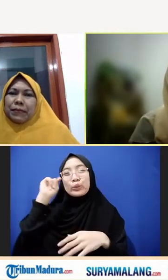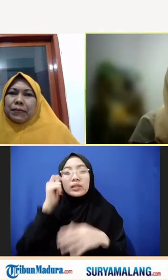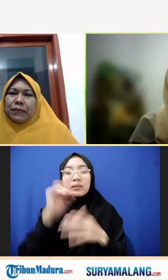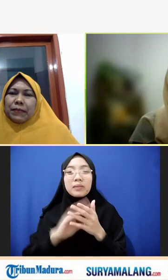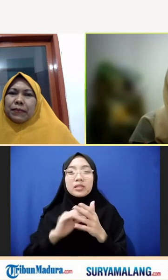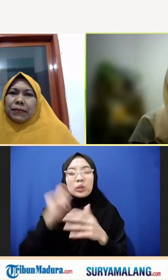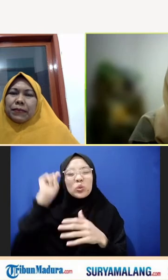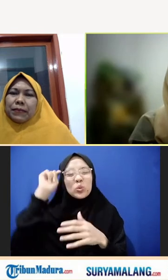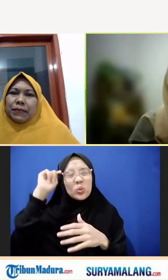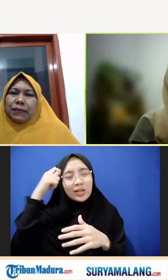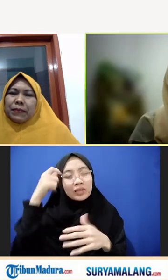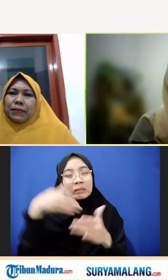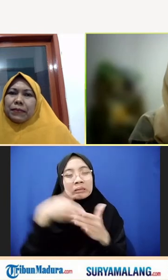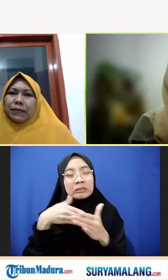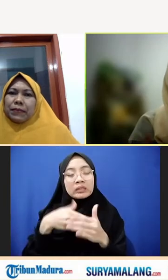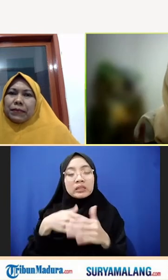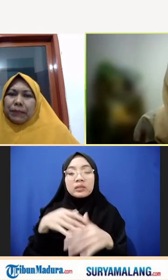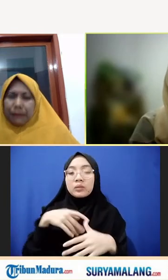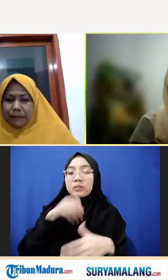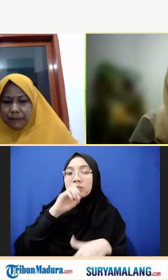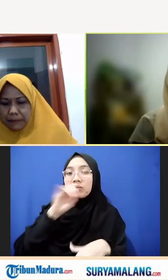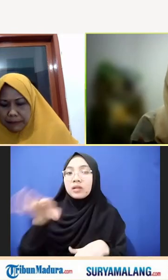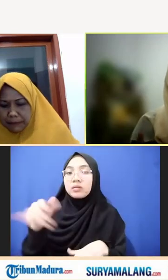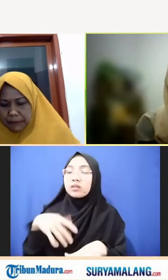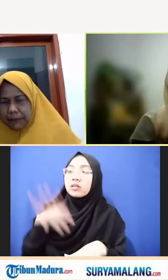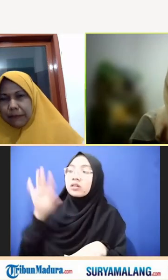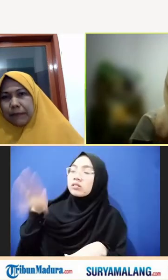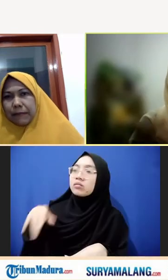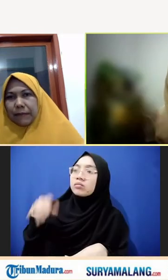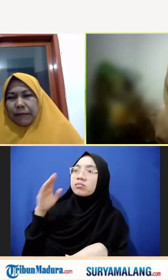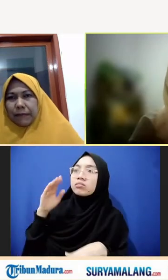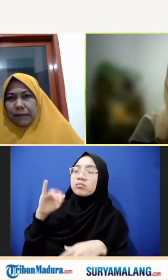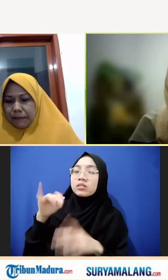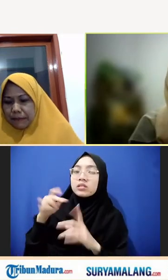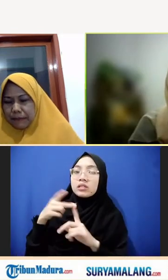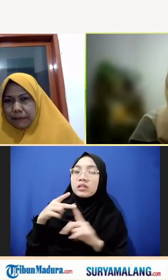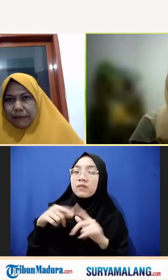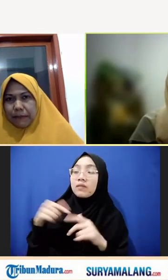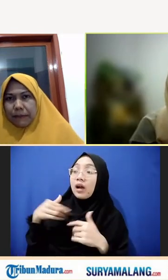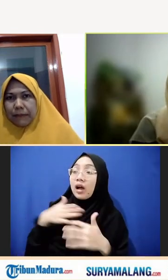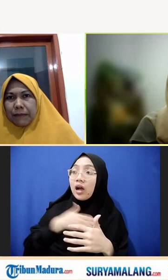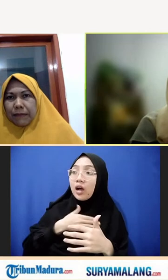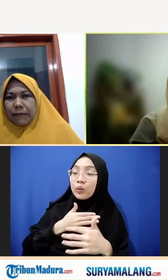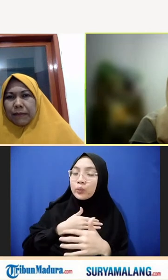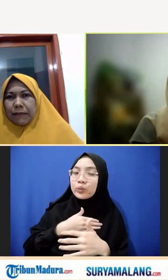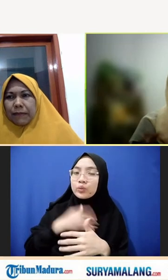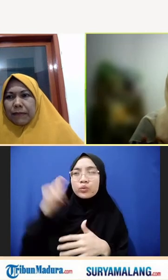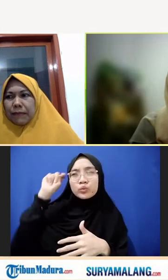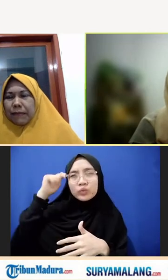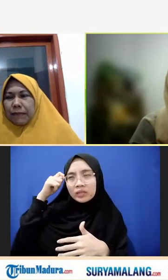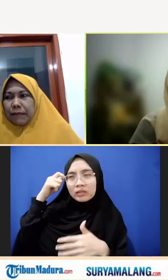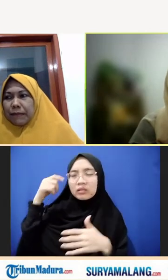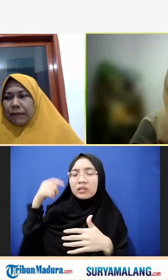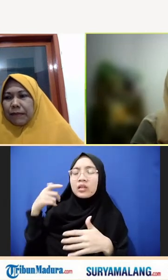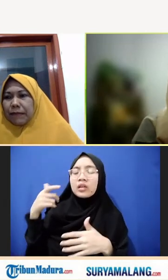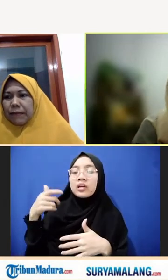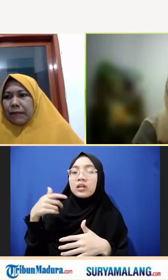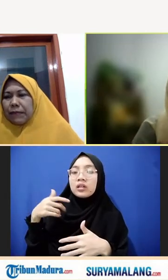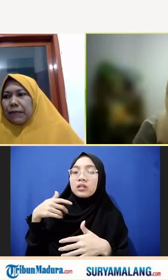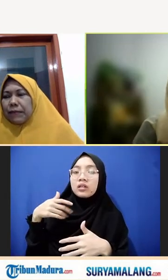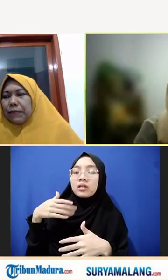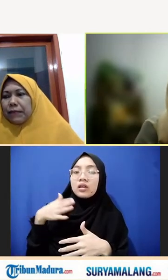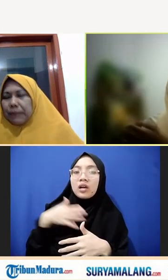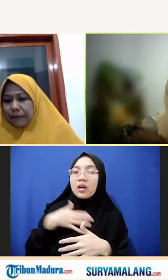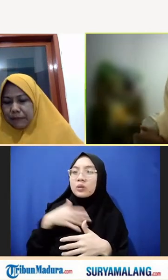bisa bilang, Miss Ifa, aku susah. Atau Miss Ifa, aku